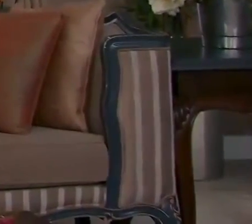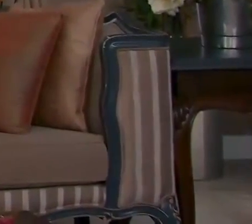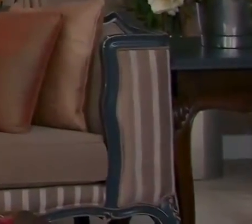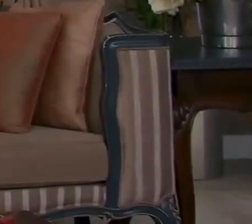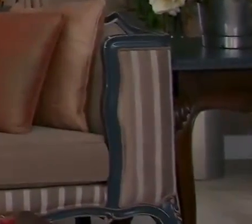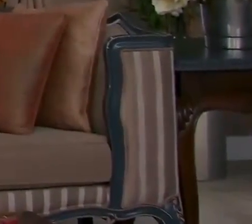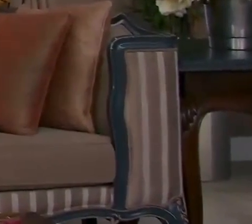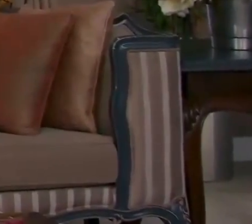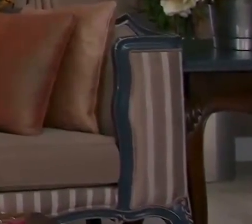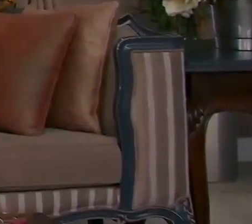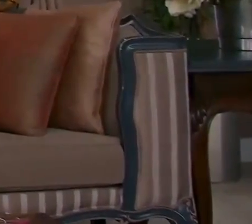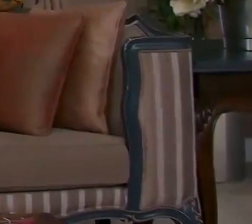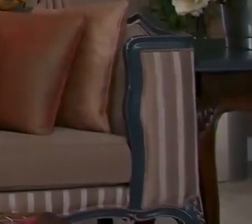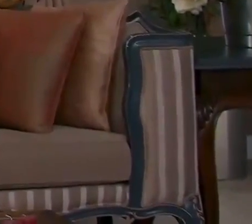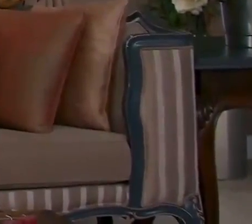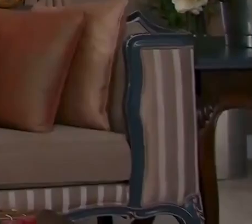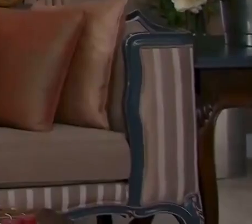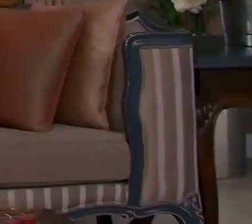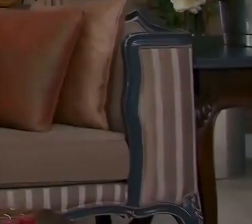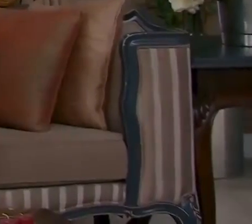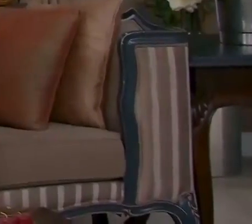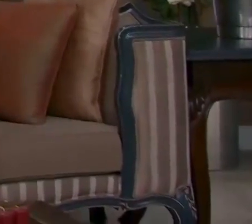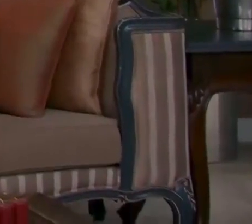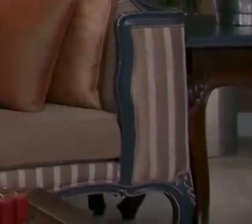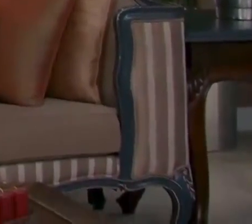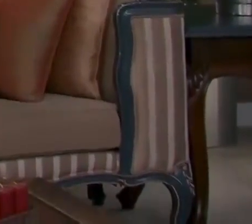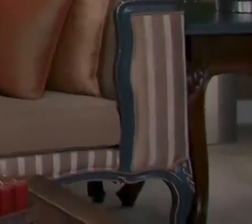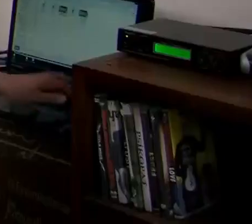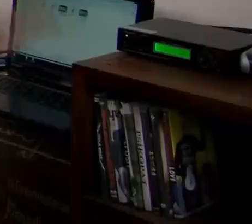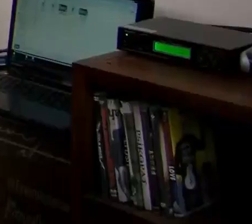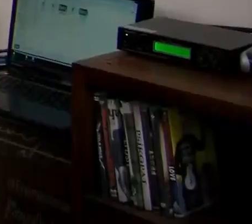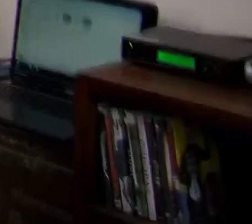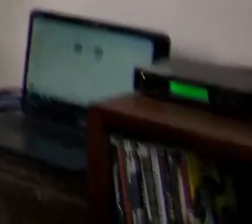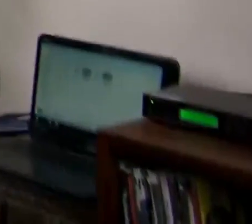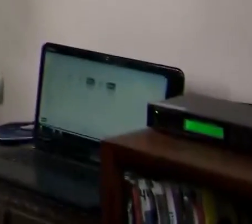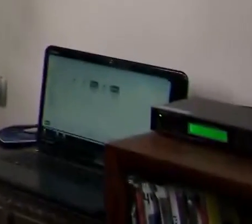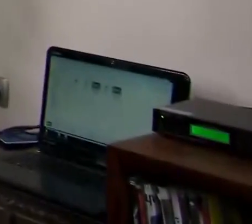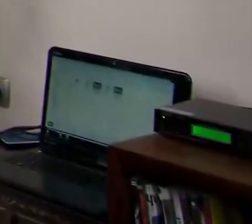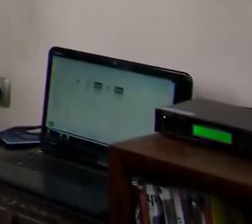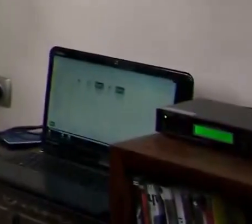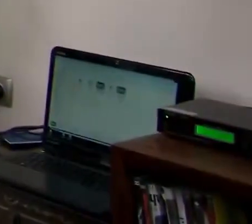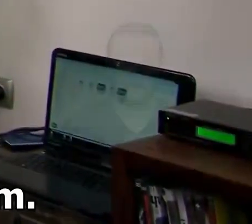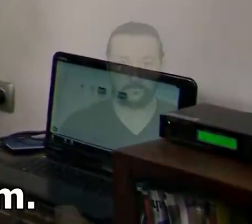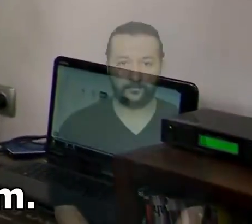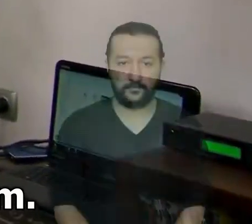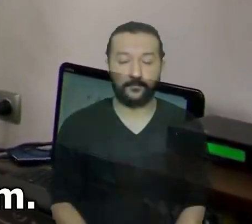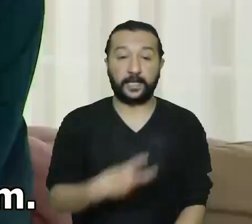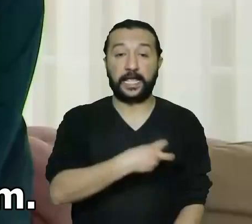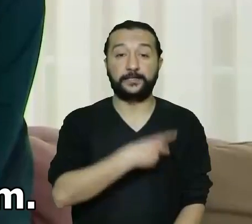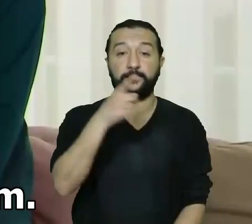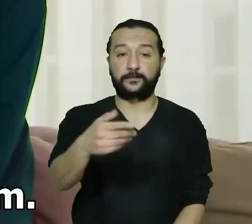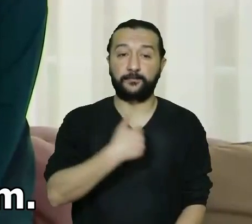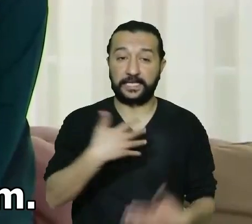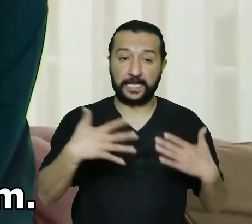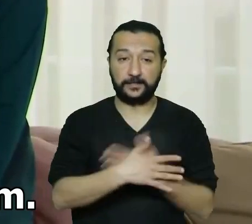çekti. Koltuğa bir daha oturacak oldu. Önce kalktı, sonra oturdu. Nurhan laptopunun başında. Aşkım,